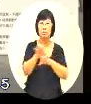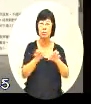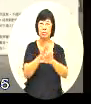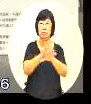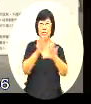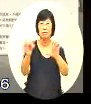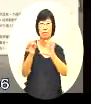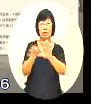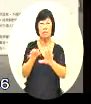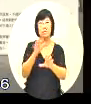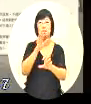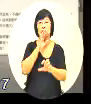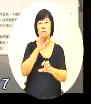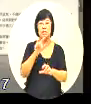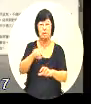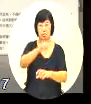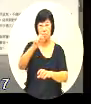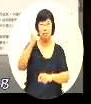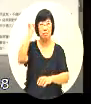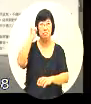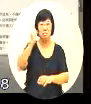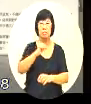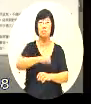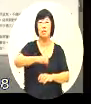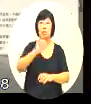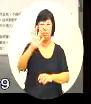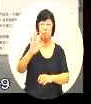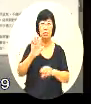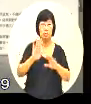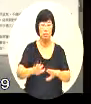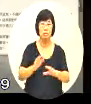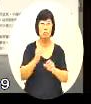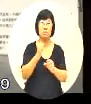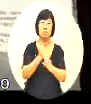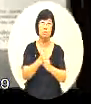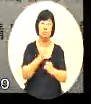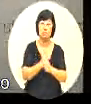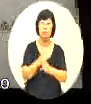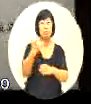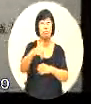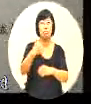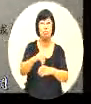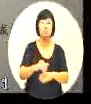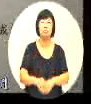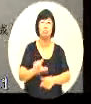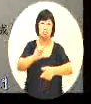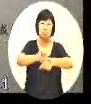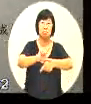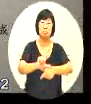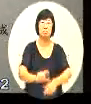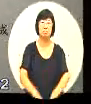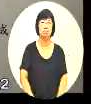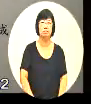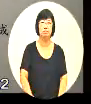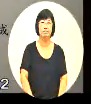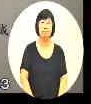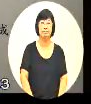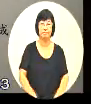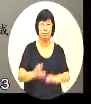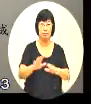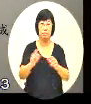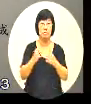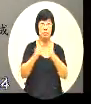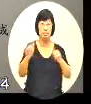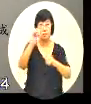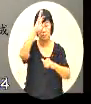所以他们就极力反对，所以就没有过。所以目前的现况就是卡在立法院。那么在这里，那么目前民进党